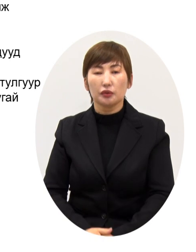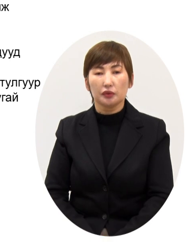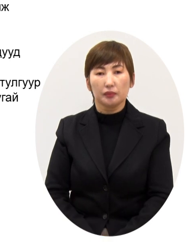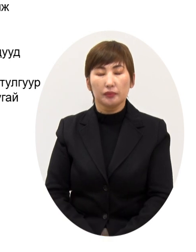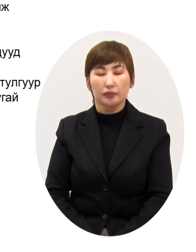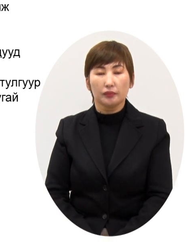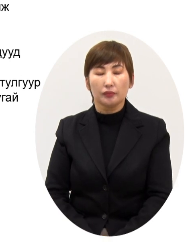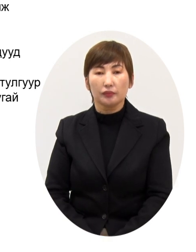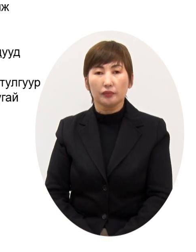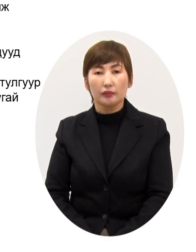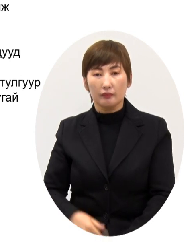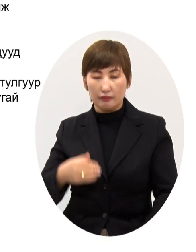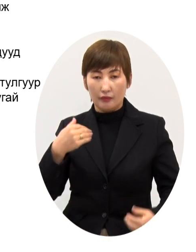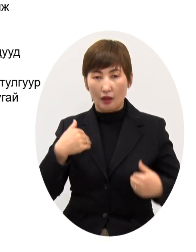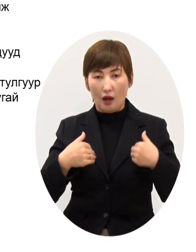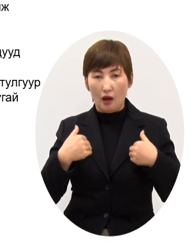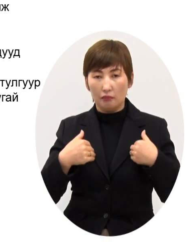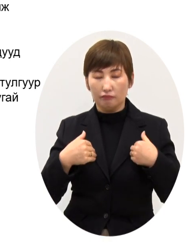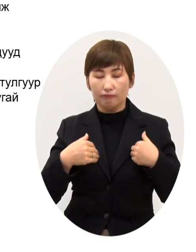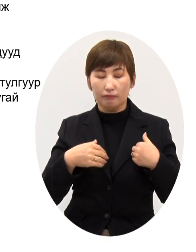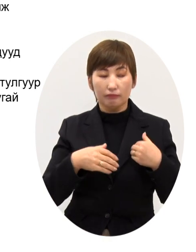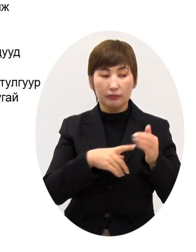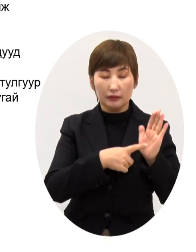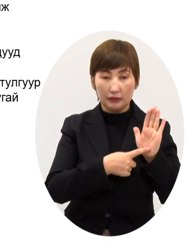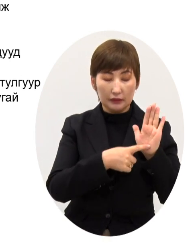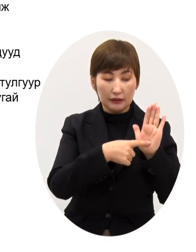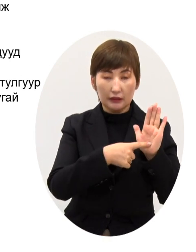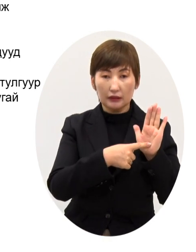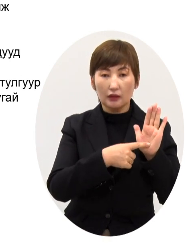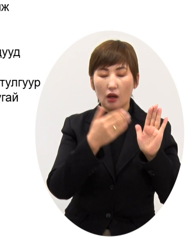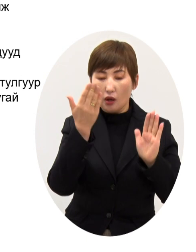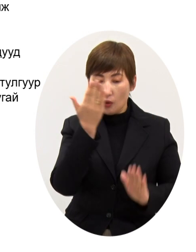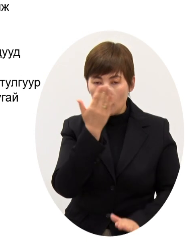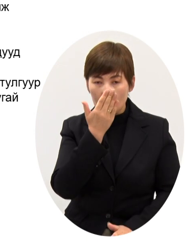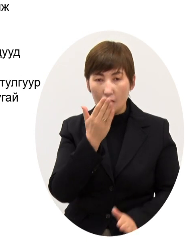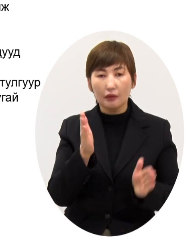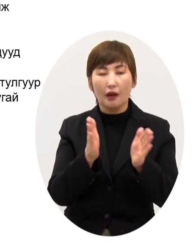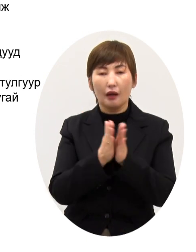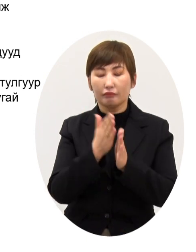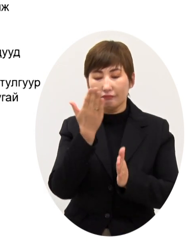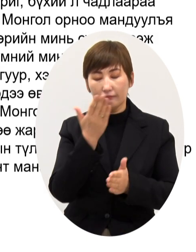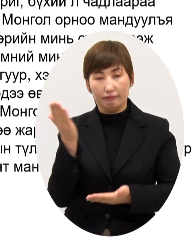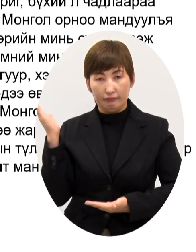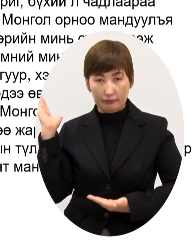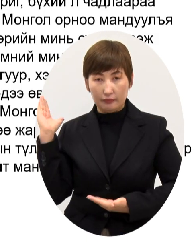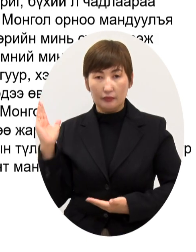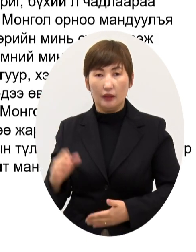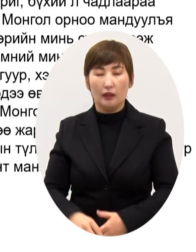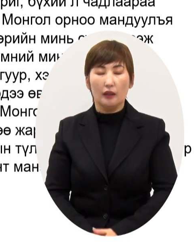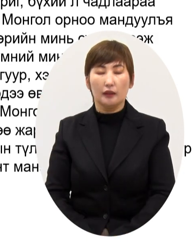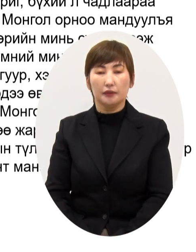үг нот харуулъя. За нот бичлэгдэх үгийн хуваарлтыг хараад дагаад дуулаарай.